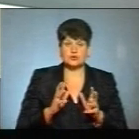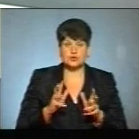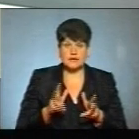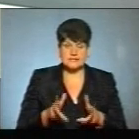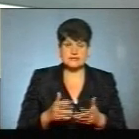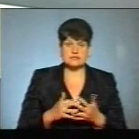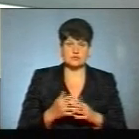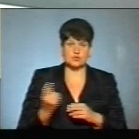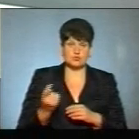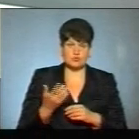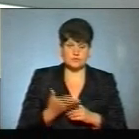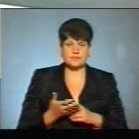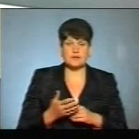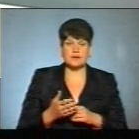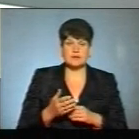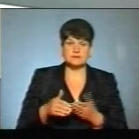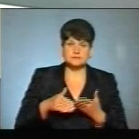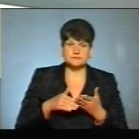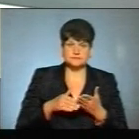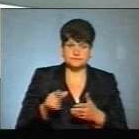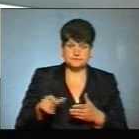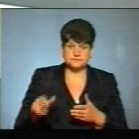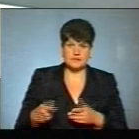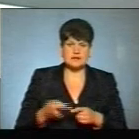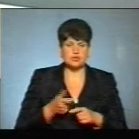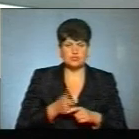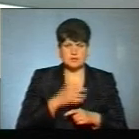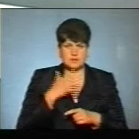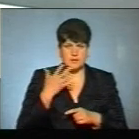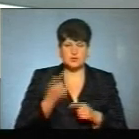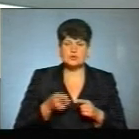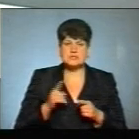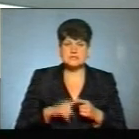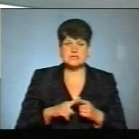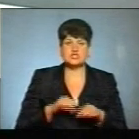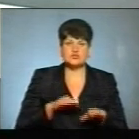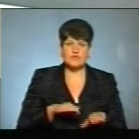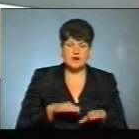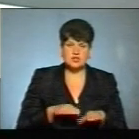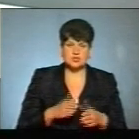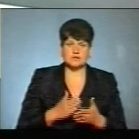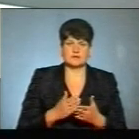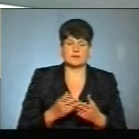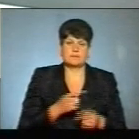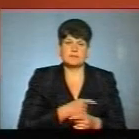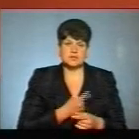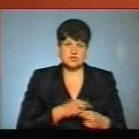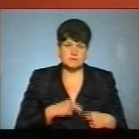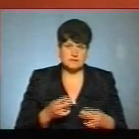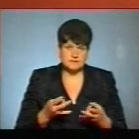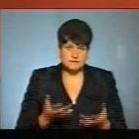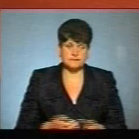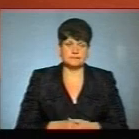сільськогосподарського виробництва, це підсобні робітники дуже багато. Це наразі також ми маємо і швачках, і потреба, в медичних працівниках і